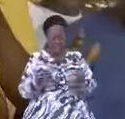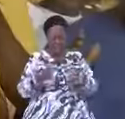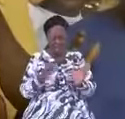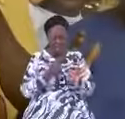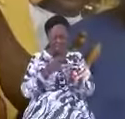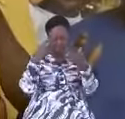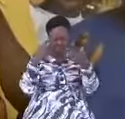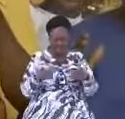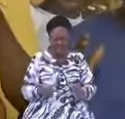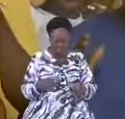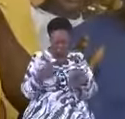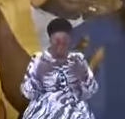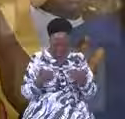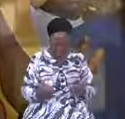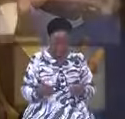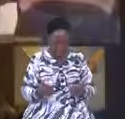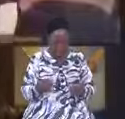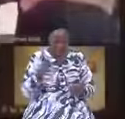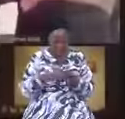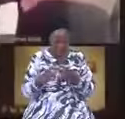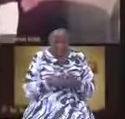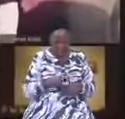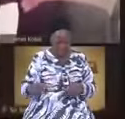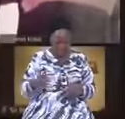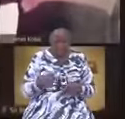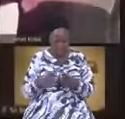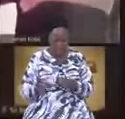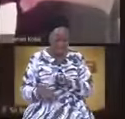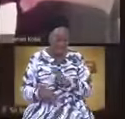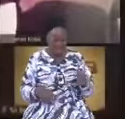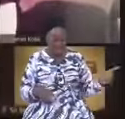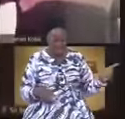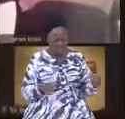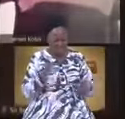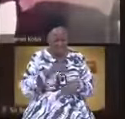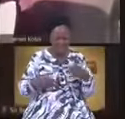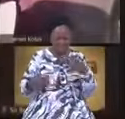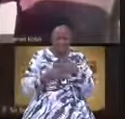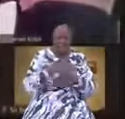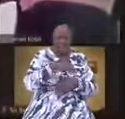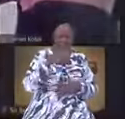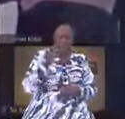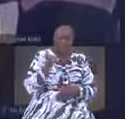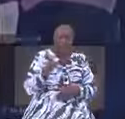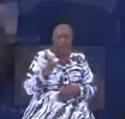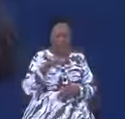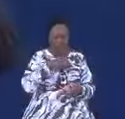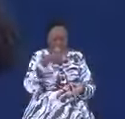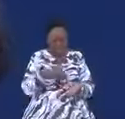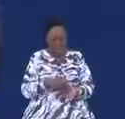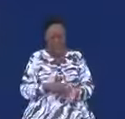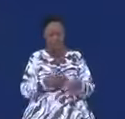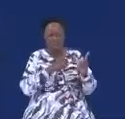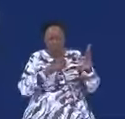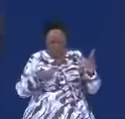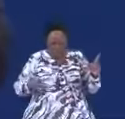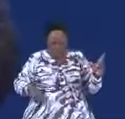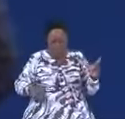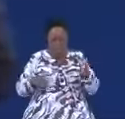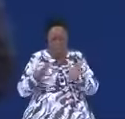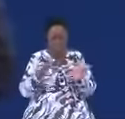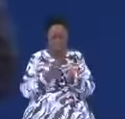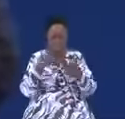droite à gauche devant derrière devant au milieu seigneur que cela sa complice